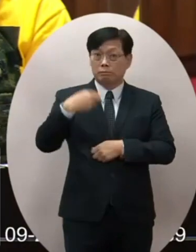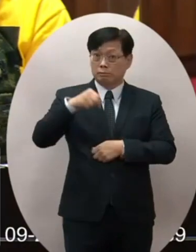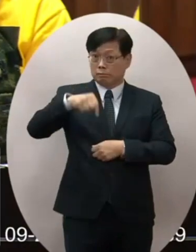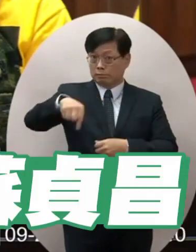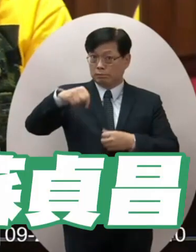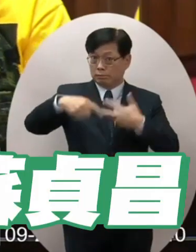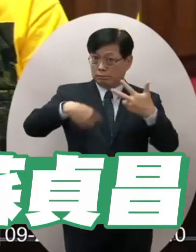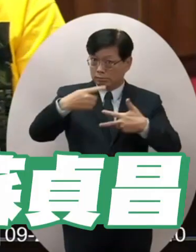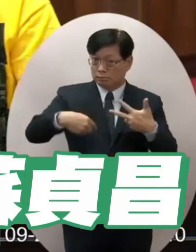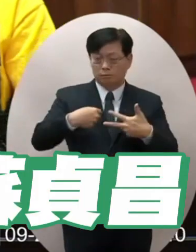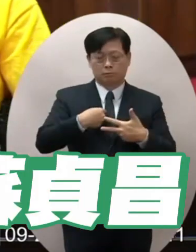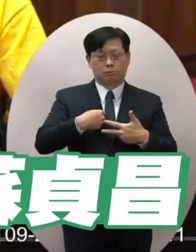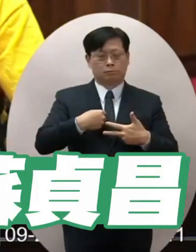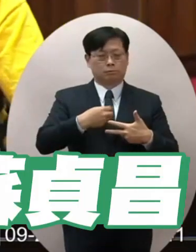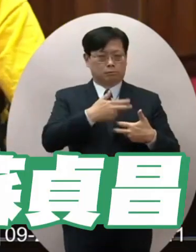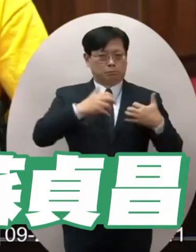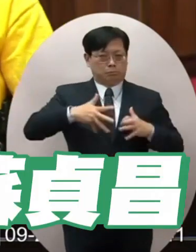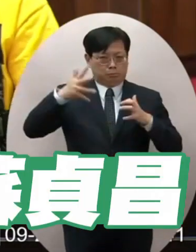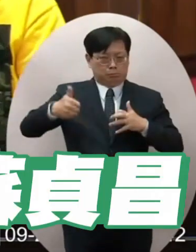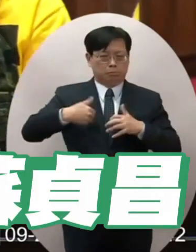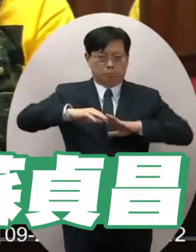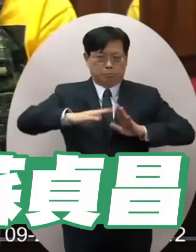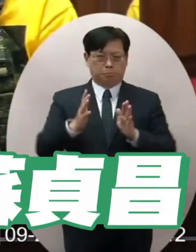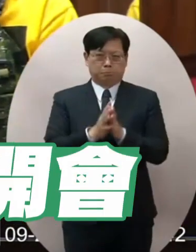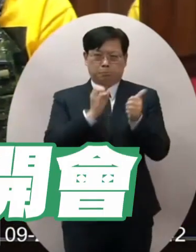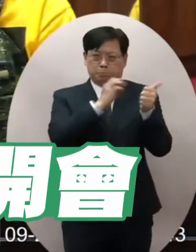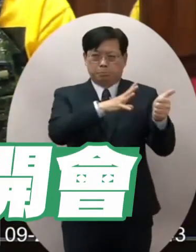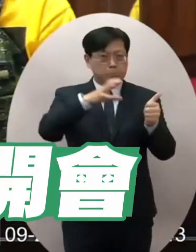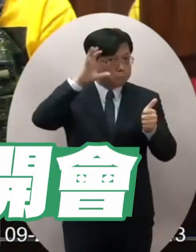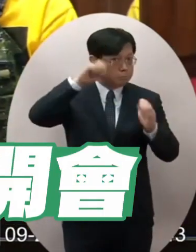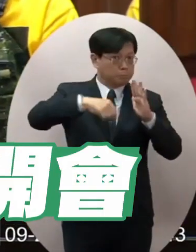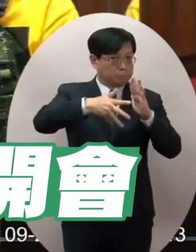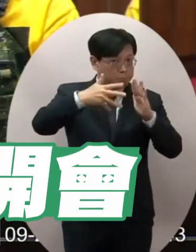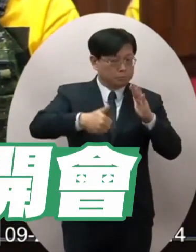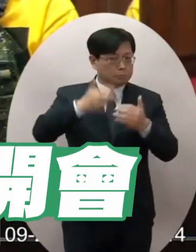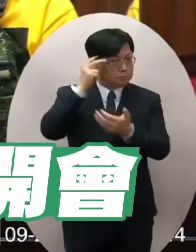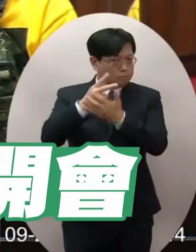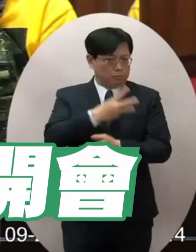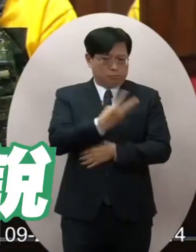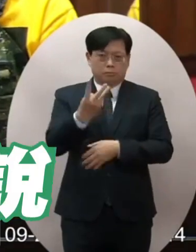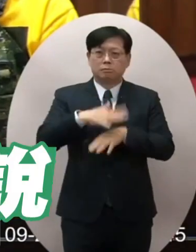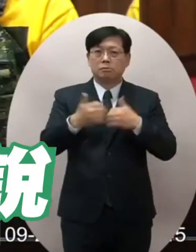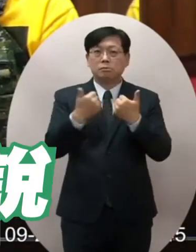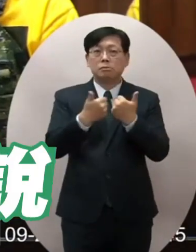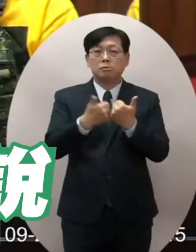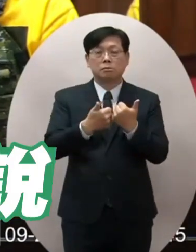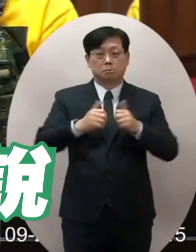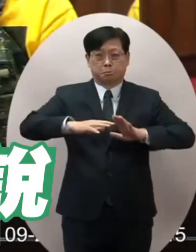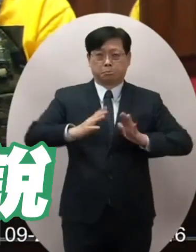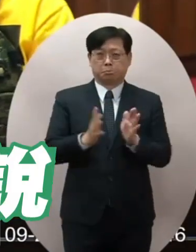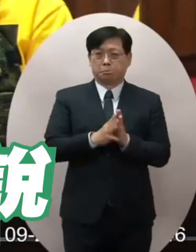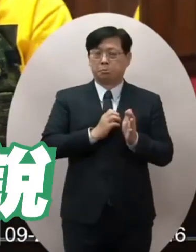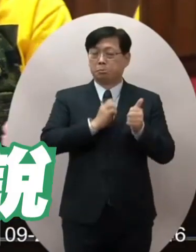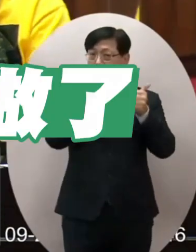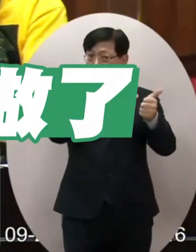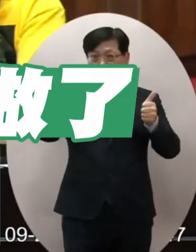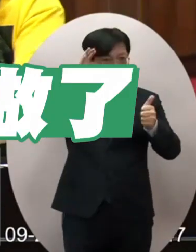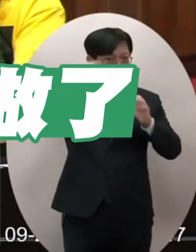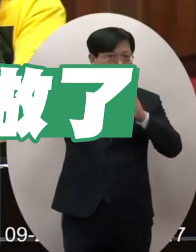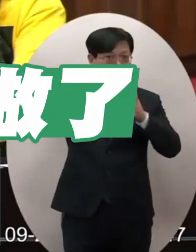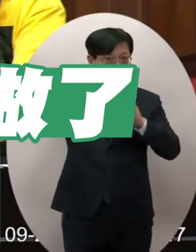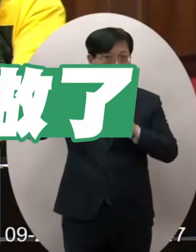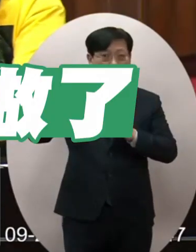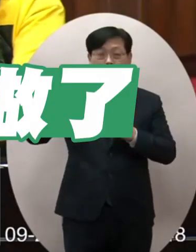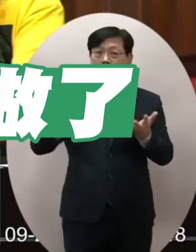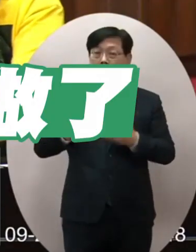礼拜，小英总统就立刻告诉苏贞昌，就他们每个礼拜三会开会，他就立刻告诉他说，这件